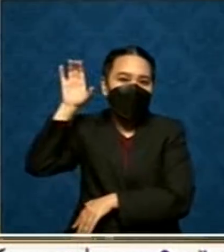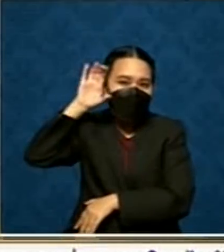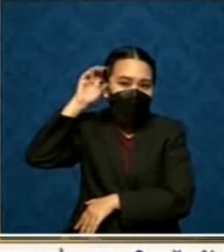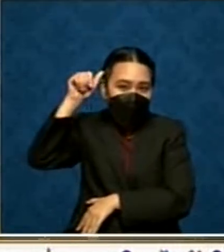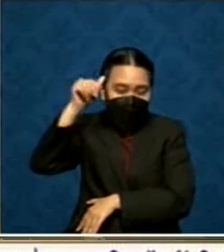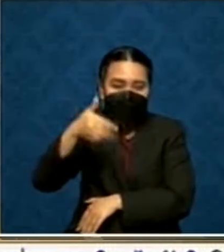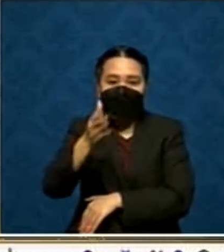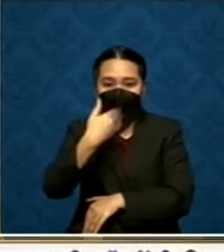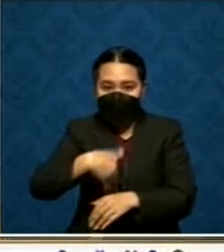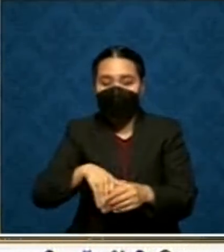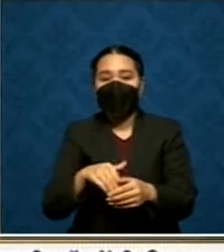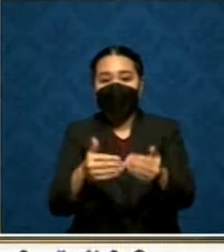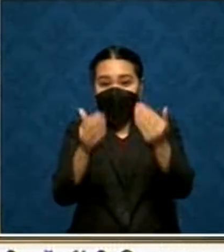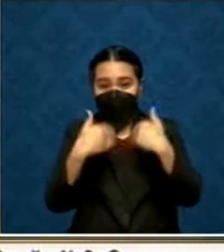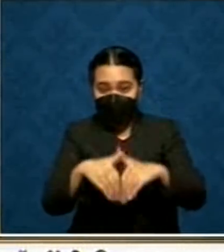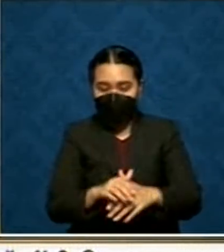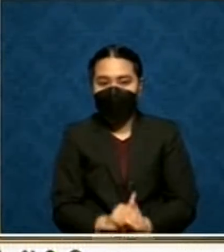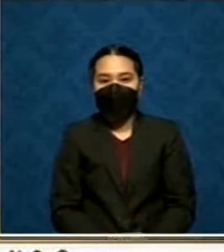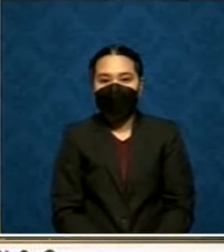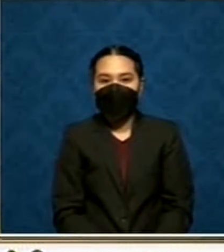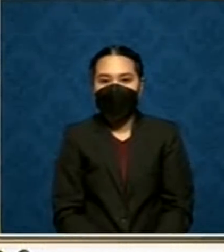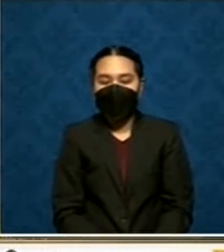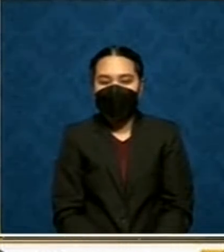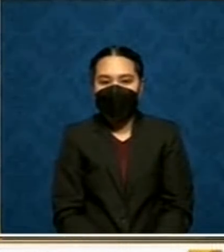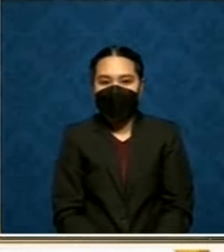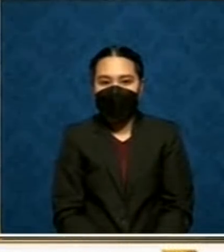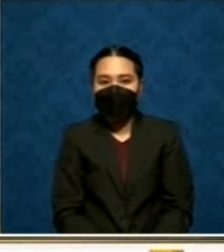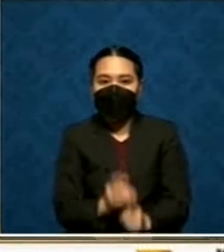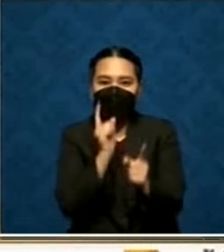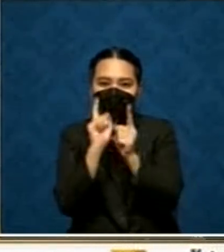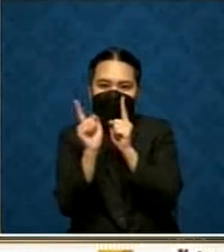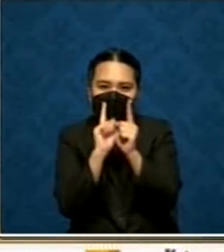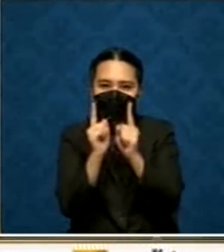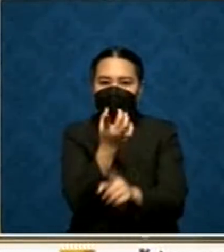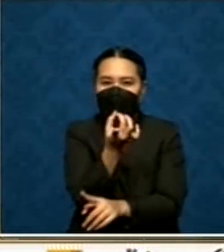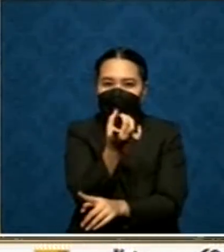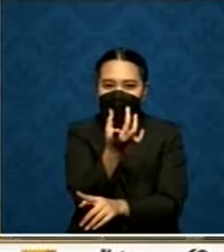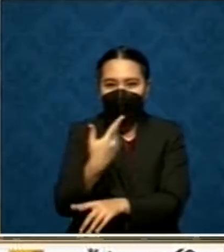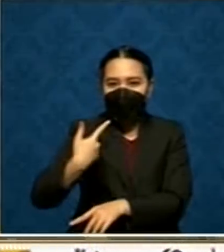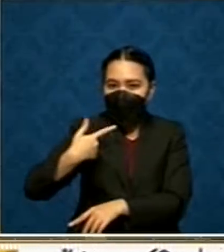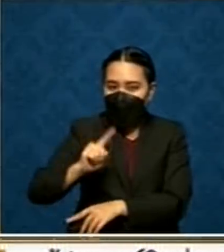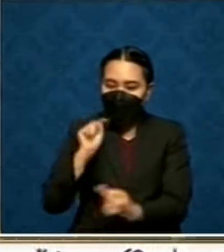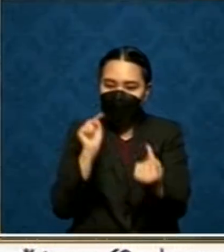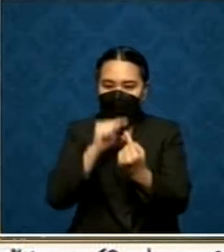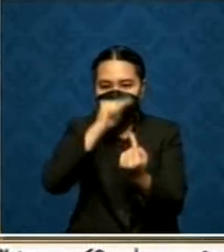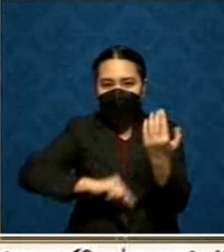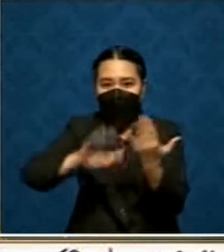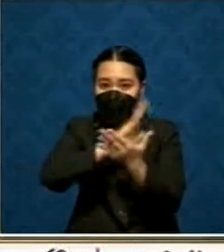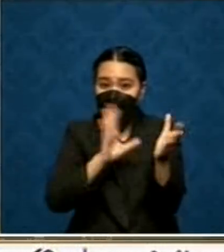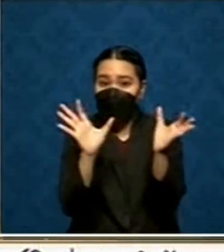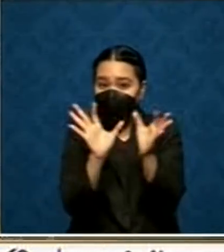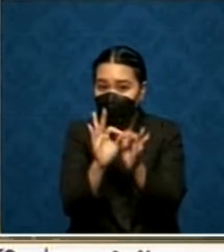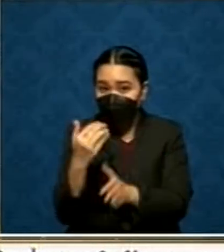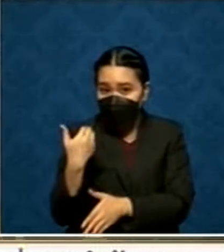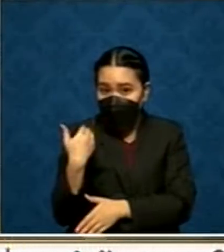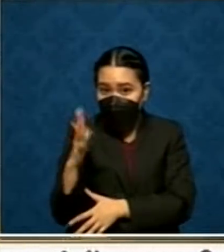และว่าการต่อมาธรริ MUKขนาทเรายไม่รวไปเจรจเรื่องอะไรซึมจะสอค้กผปล่อยฮขประเทศหอไม่แต่